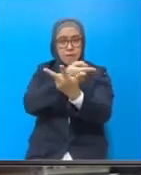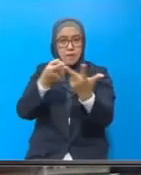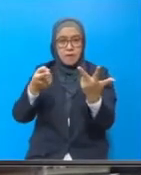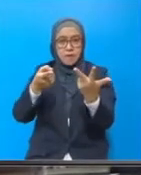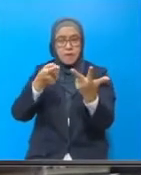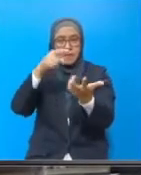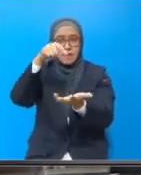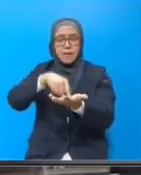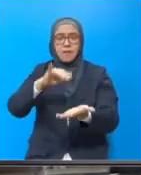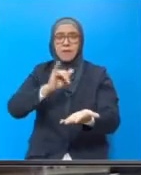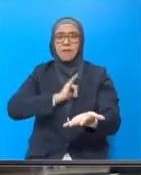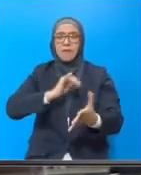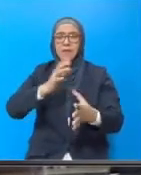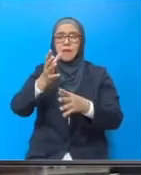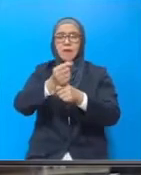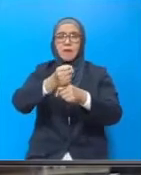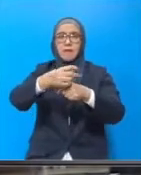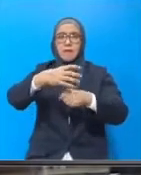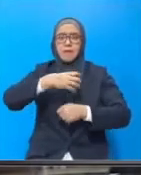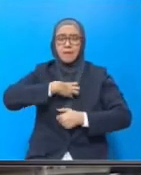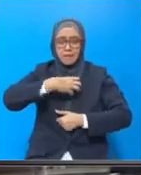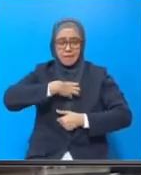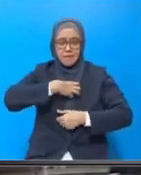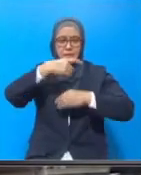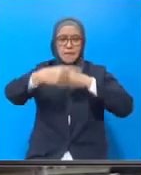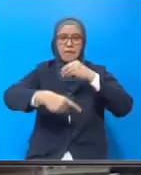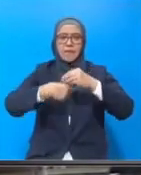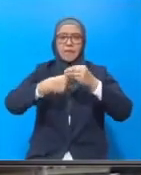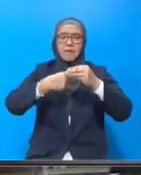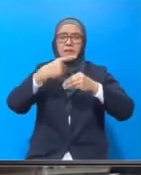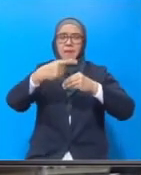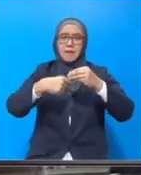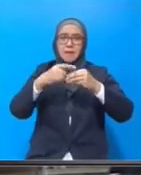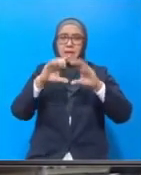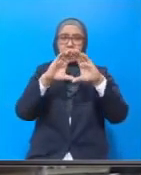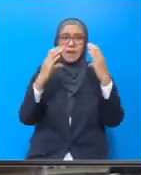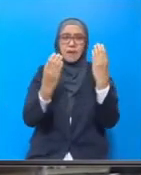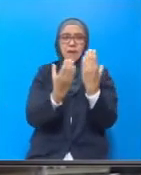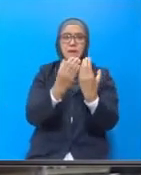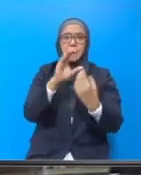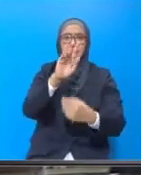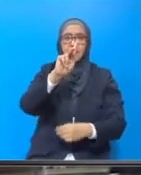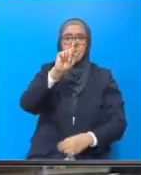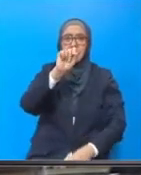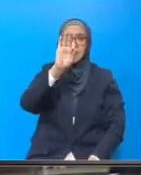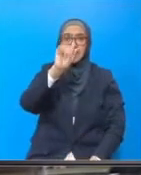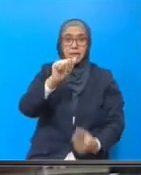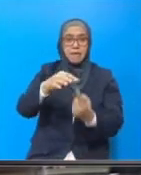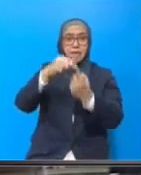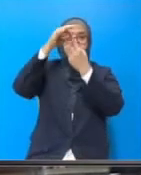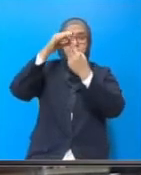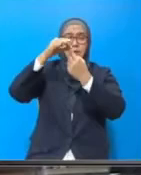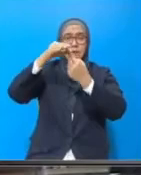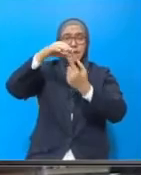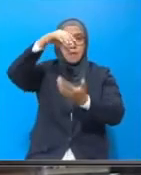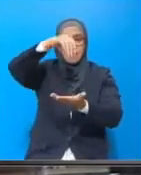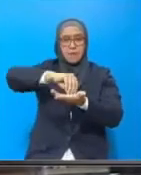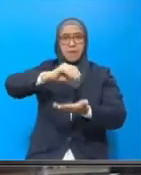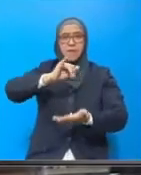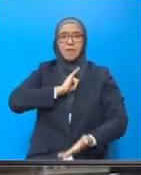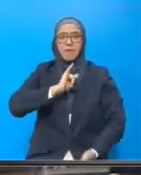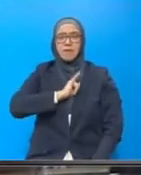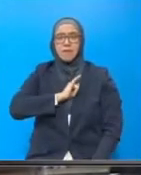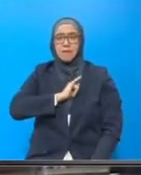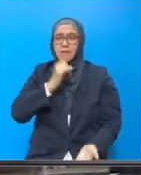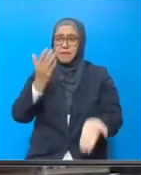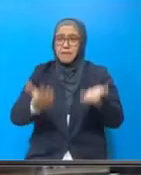mendapat adalah berkenaan dengan kelas-kelas couple khususnya di Palembang saya Dana mungkin